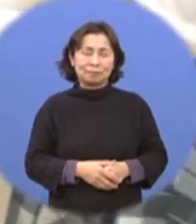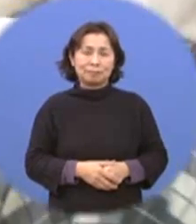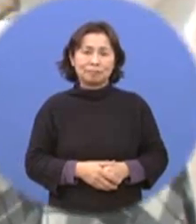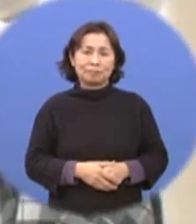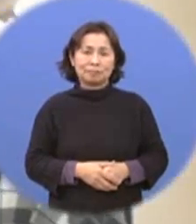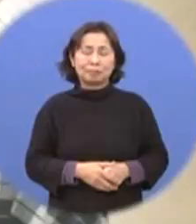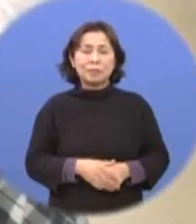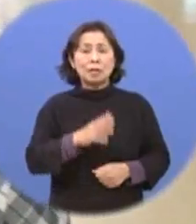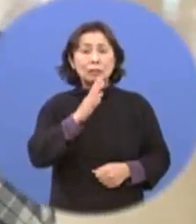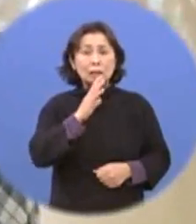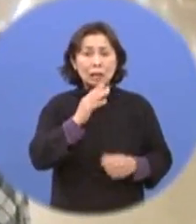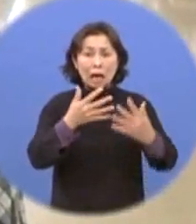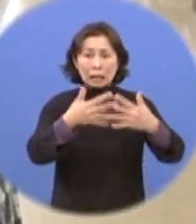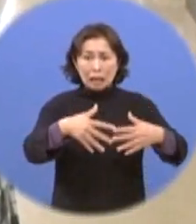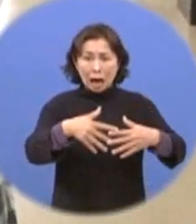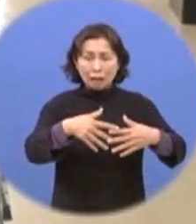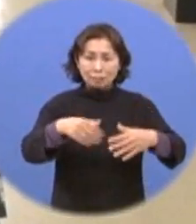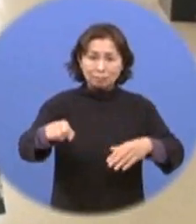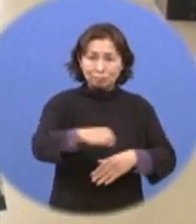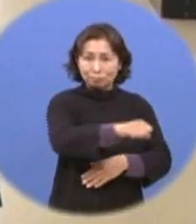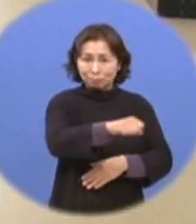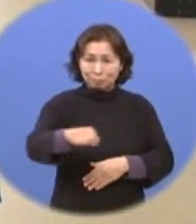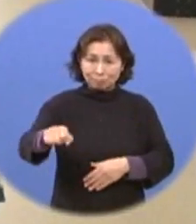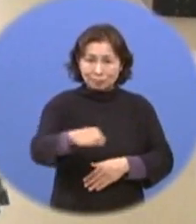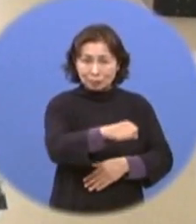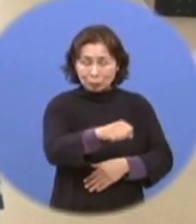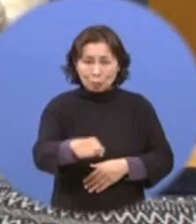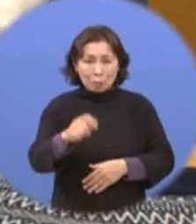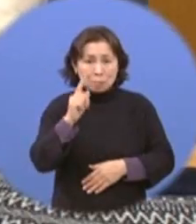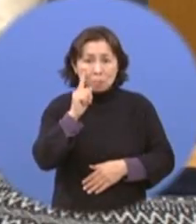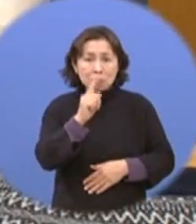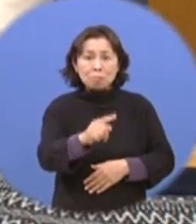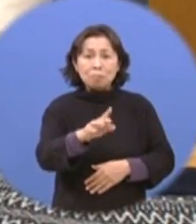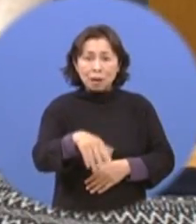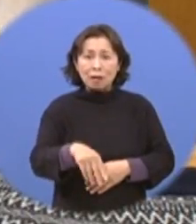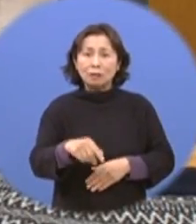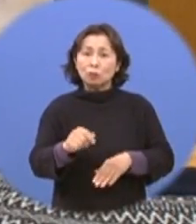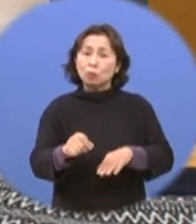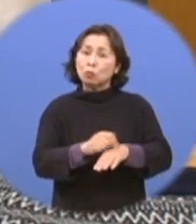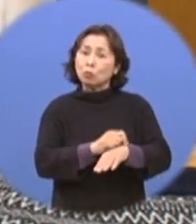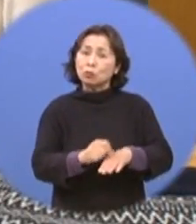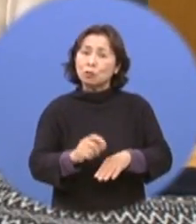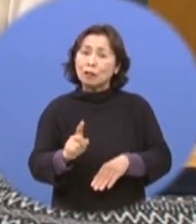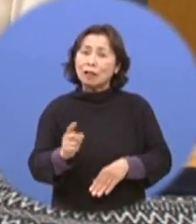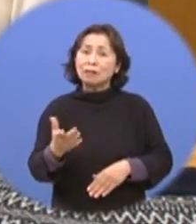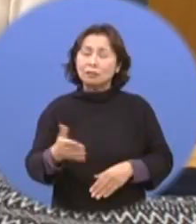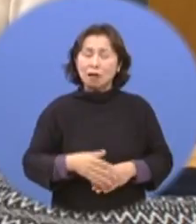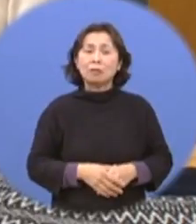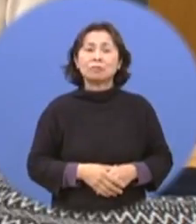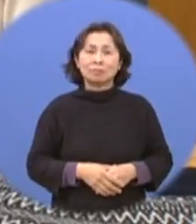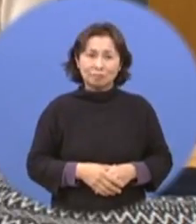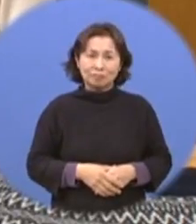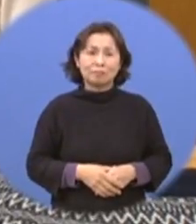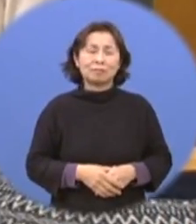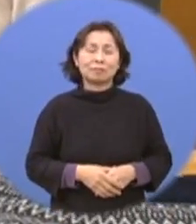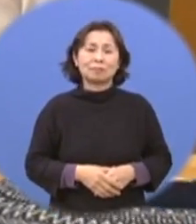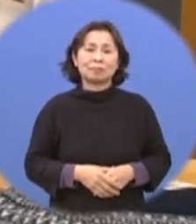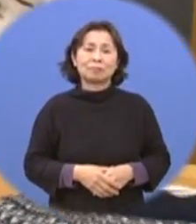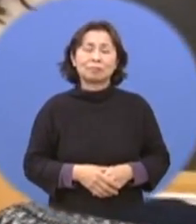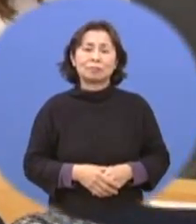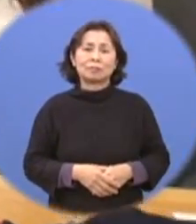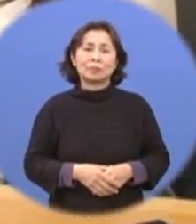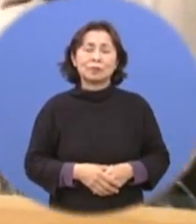実際に機械で編んでるところを見させていただいたんですがこの機会の特徴を教えてくださいこの議会はオフ